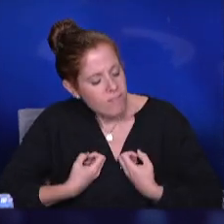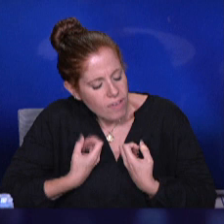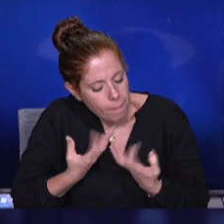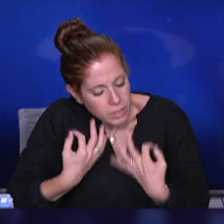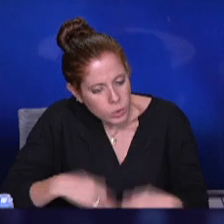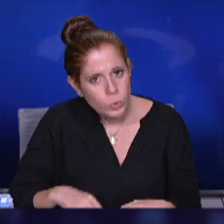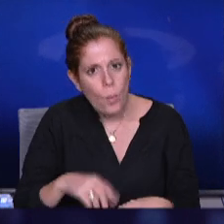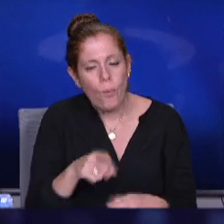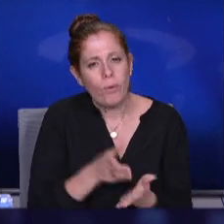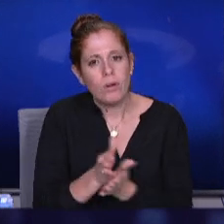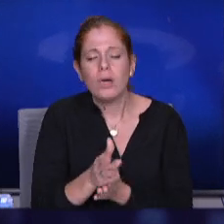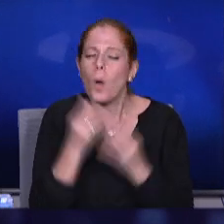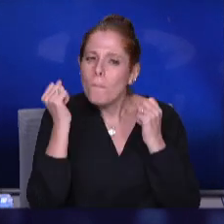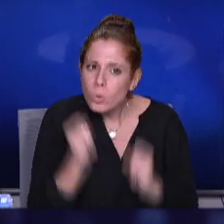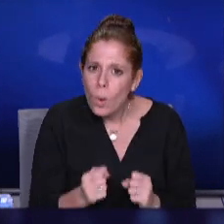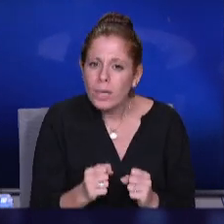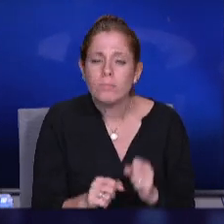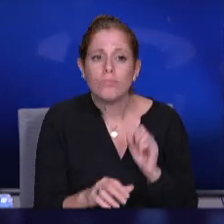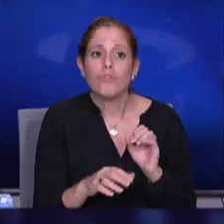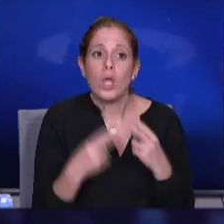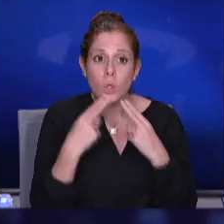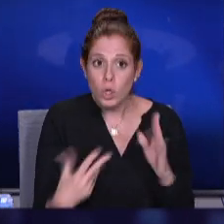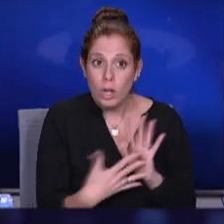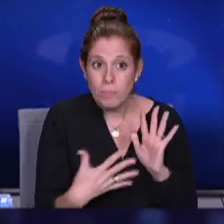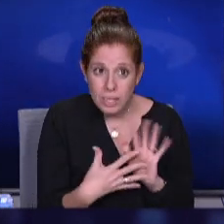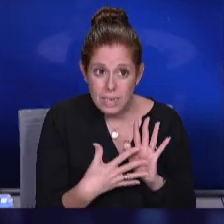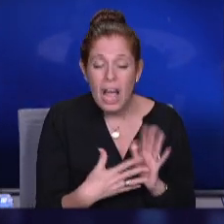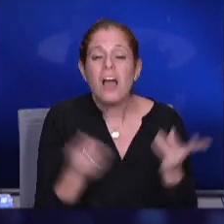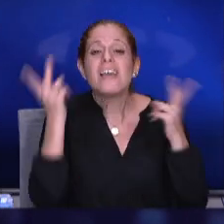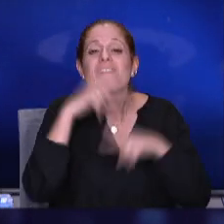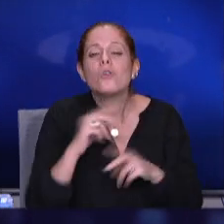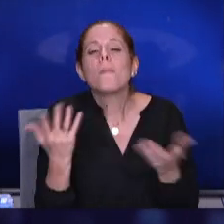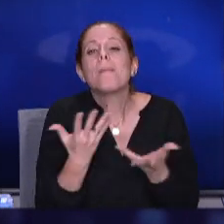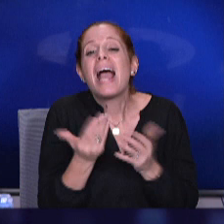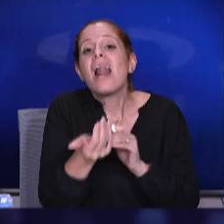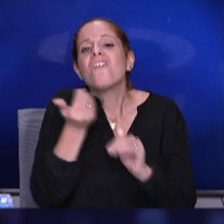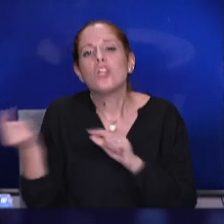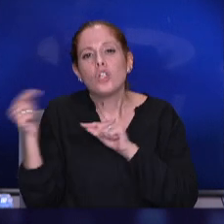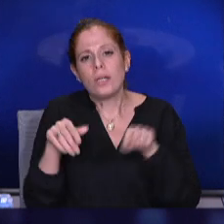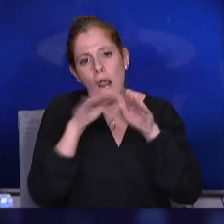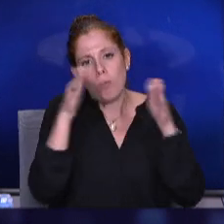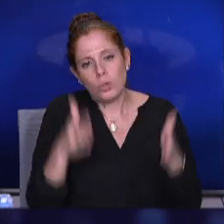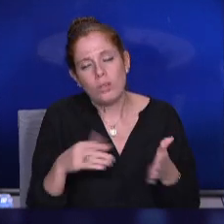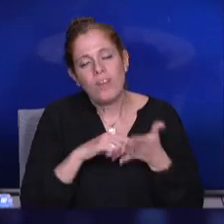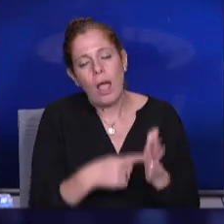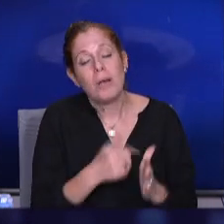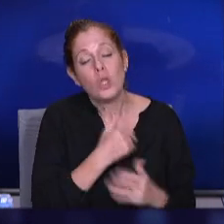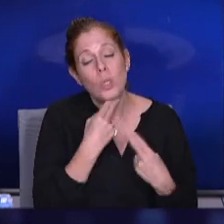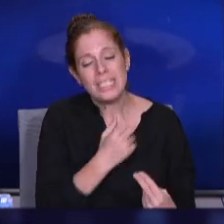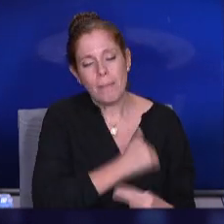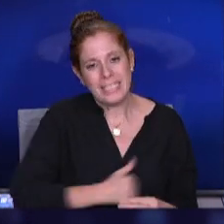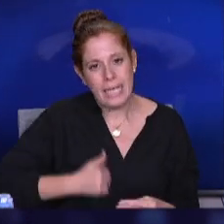משוכנעים שתוצאות הבדיקה יבהירו את שרשרת האירועים טרם ההגעה למוסדנו שהביאה לתוצאה המצערת.